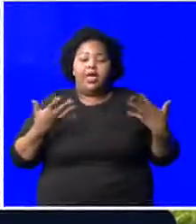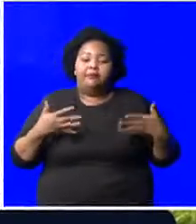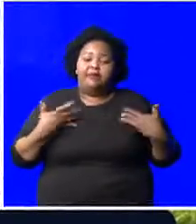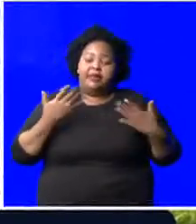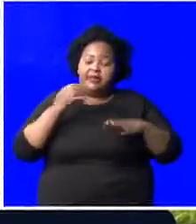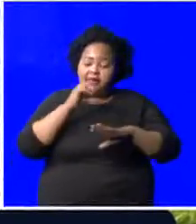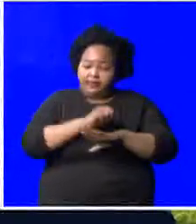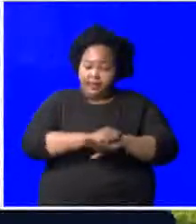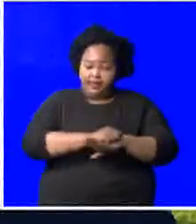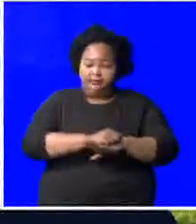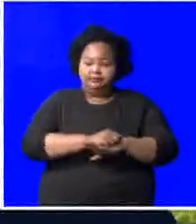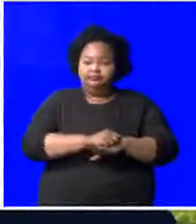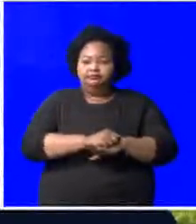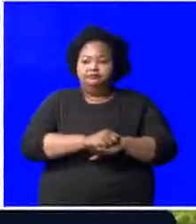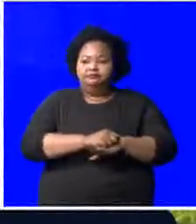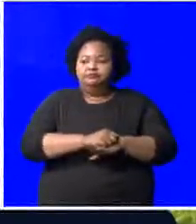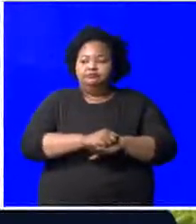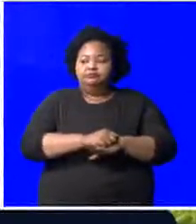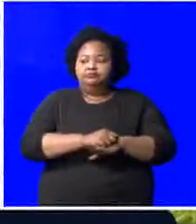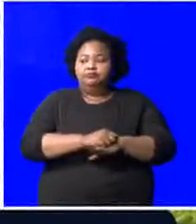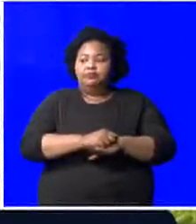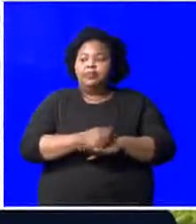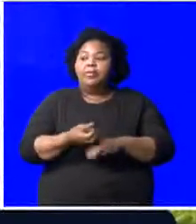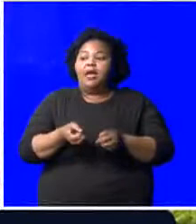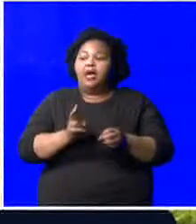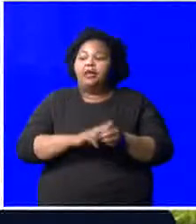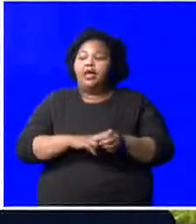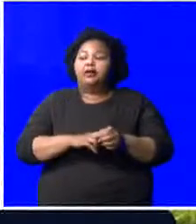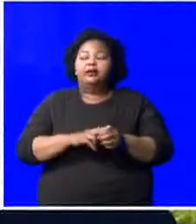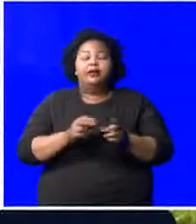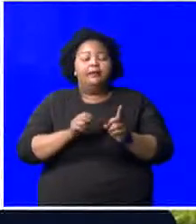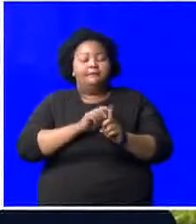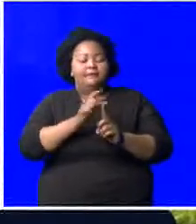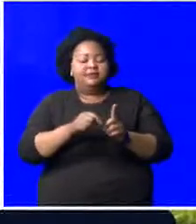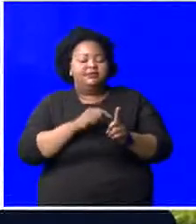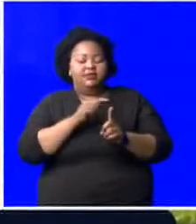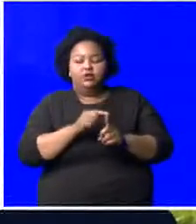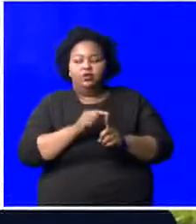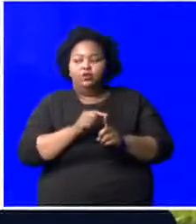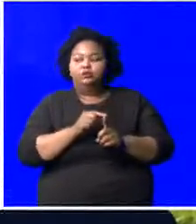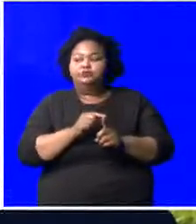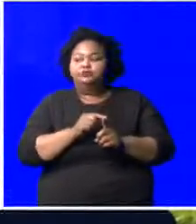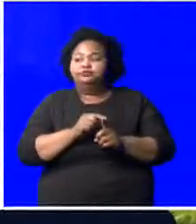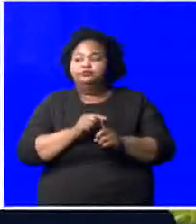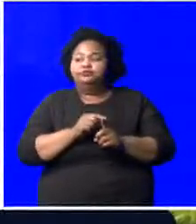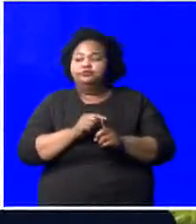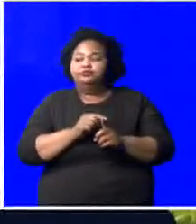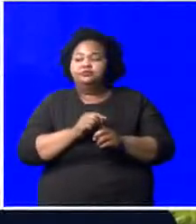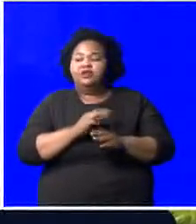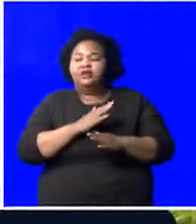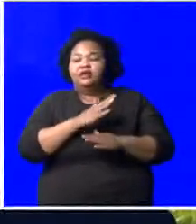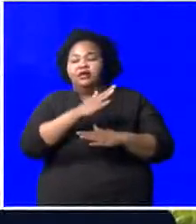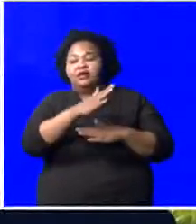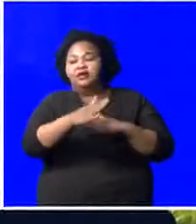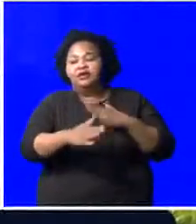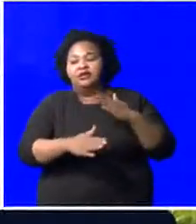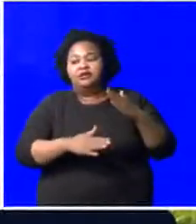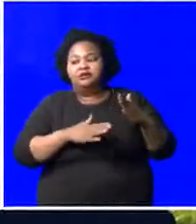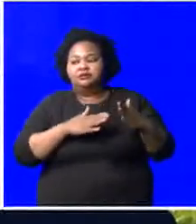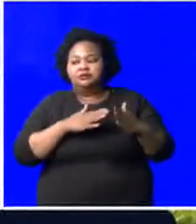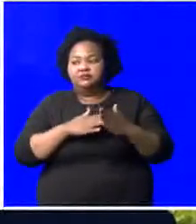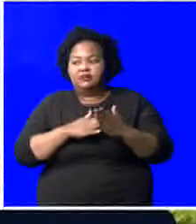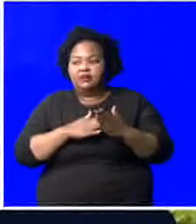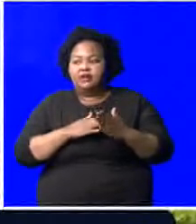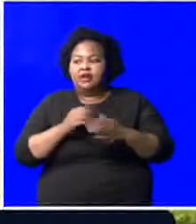Mpangazitha singayijabulela ukuthi kube invoza futhi lenayo ihistory leyithandzako ihistory nobeke lene